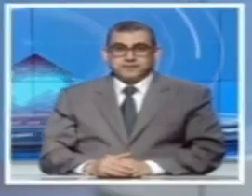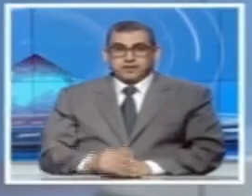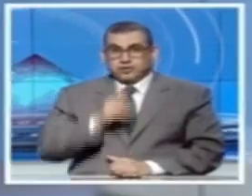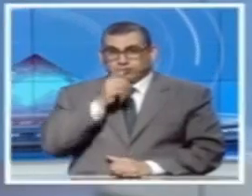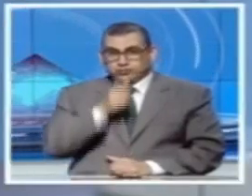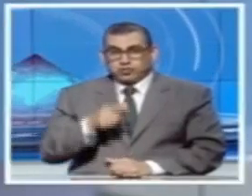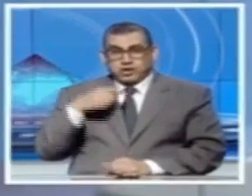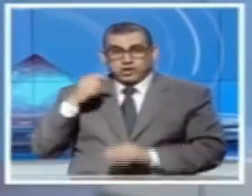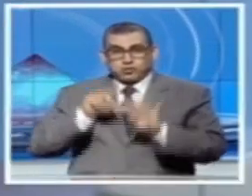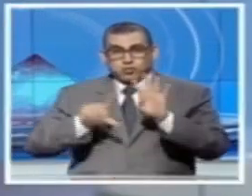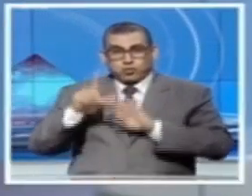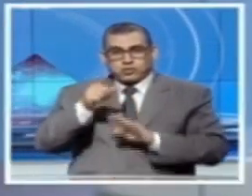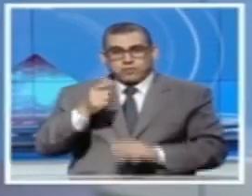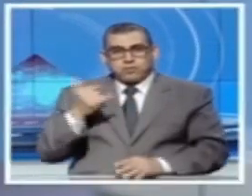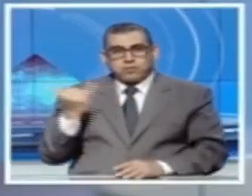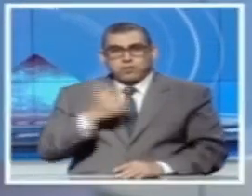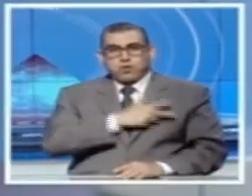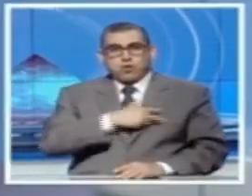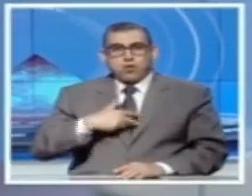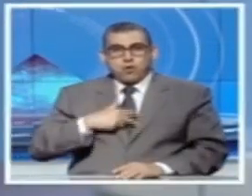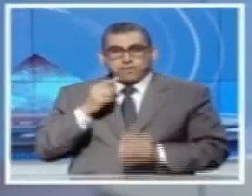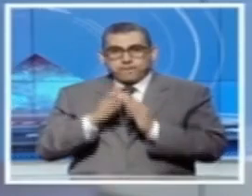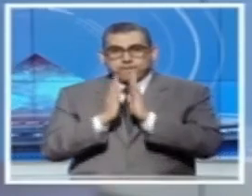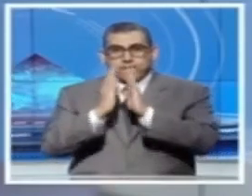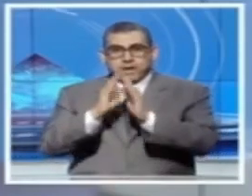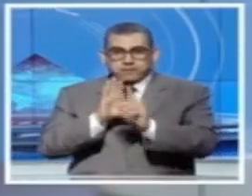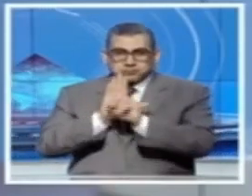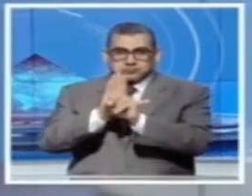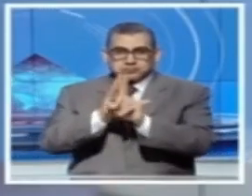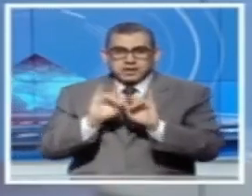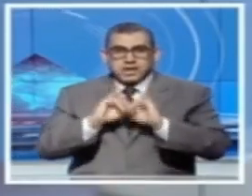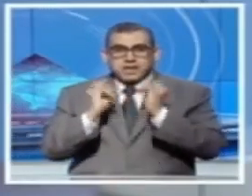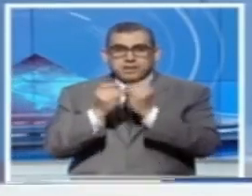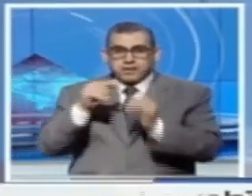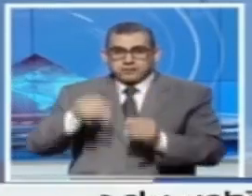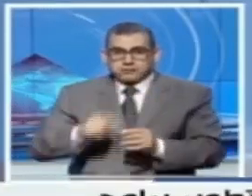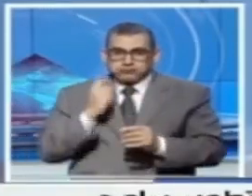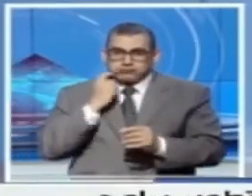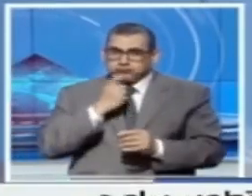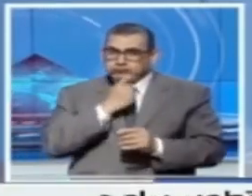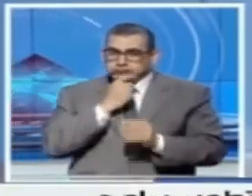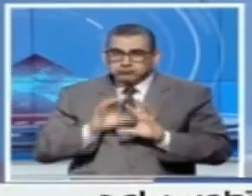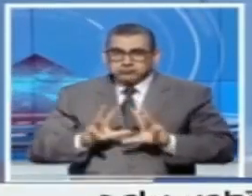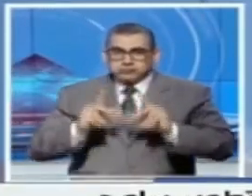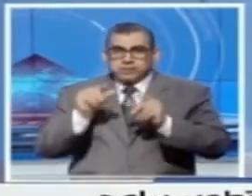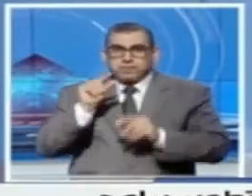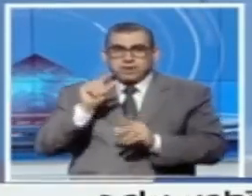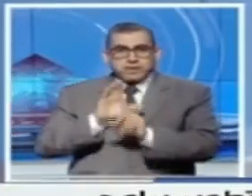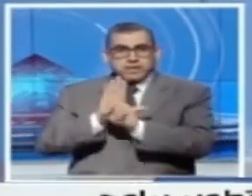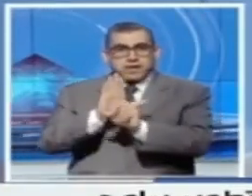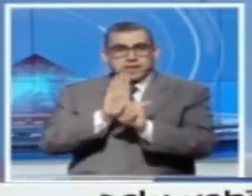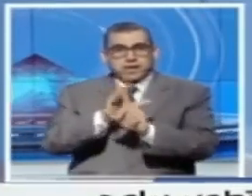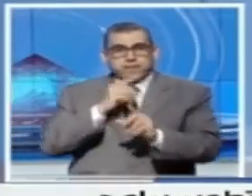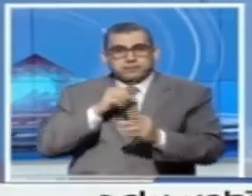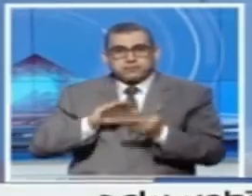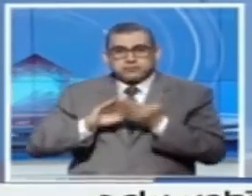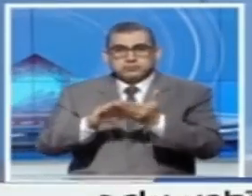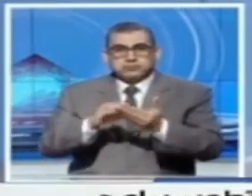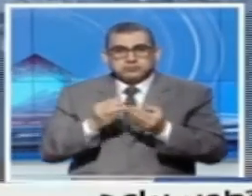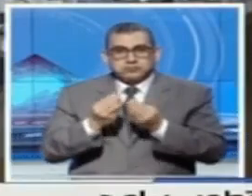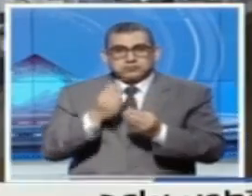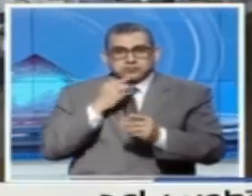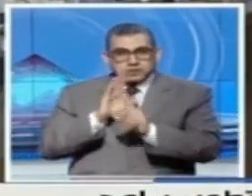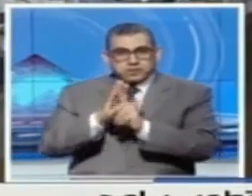أكد رئيس الوزراء اهتمام الحكومة بملف الحماية الاجتماعية والحرص على تطوير برامج الدعم والحماية المقدمة بما